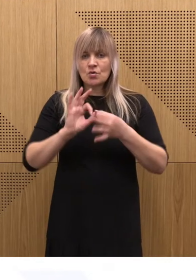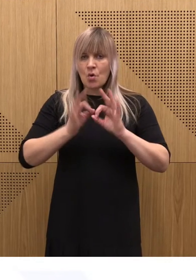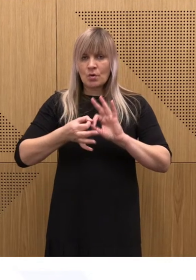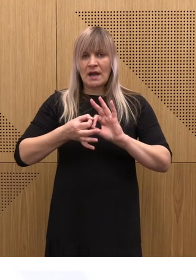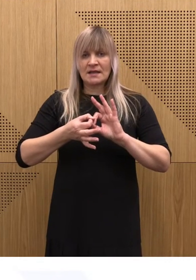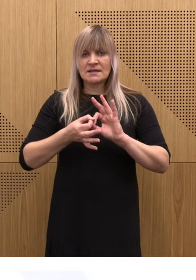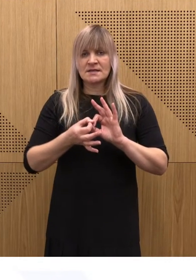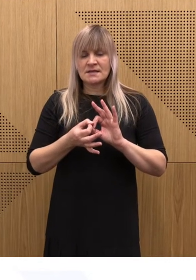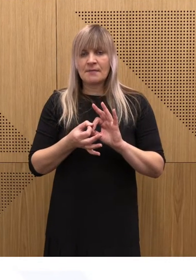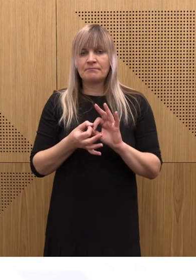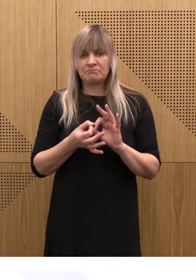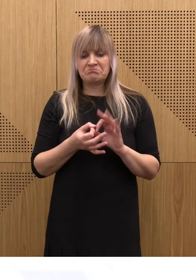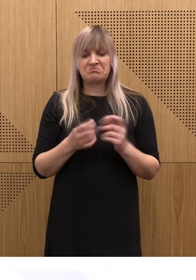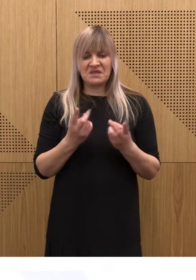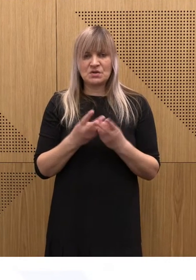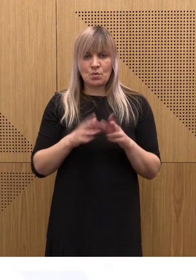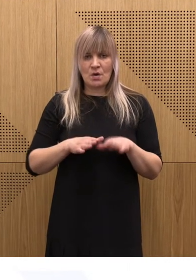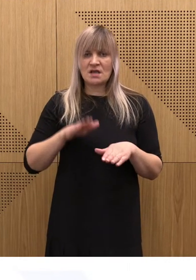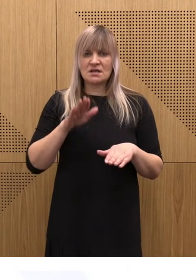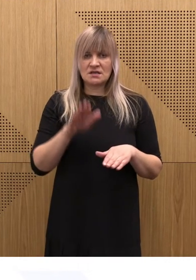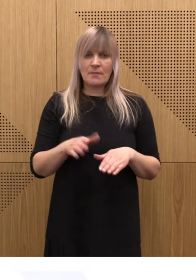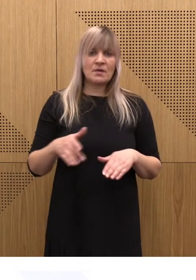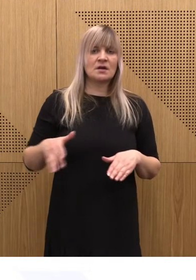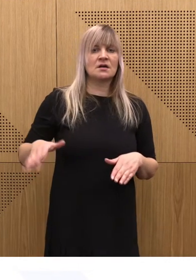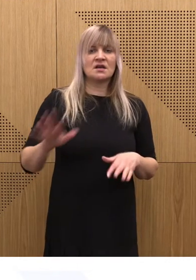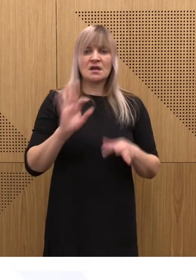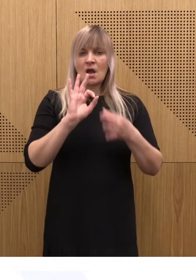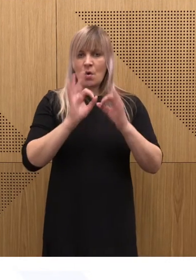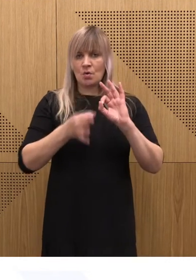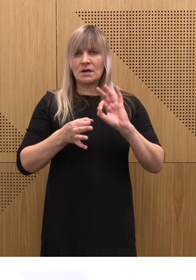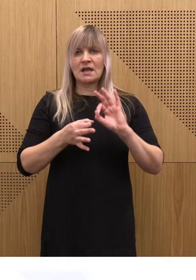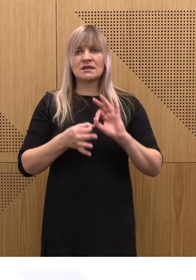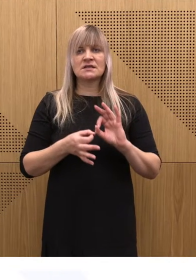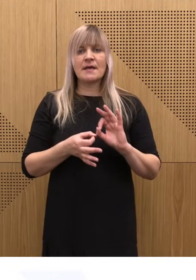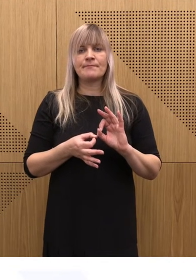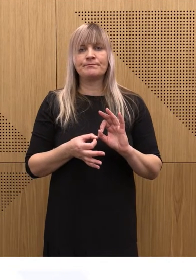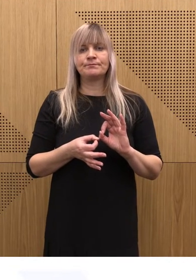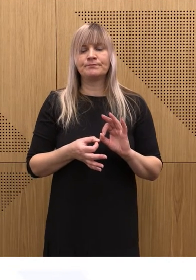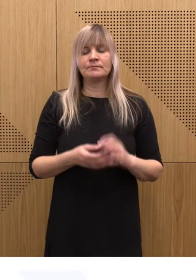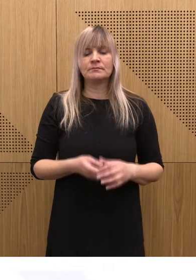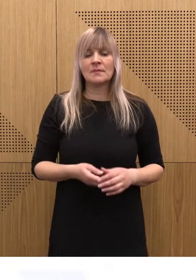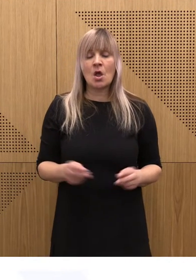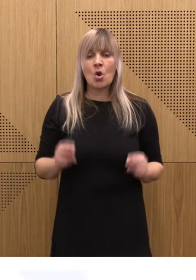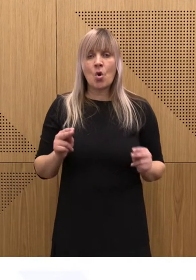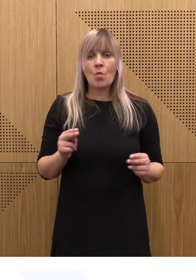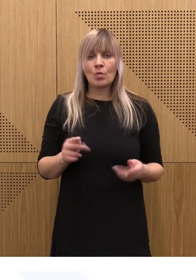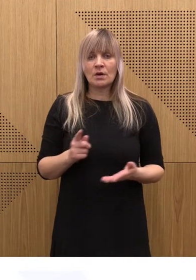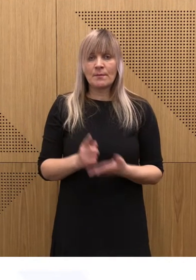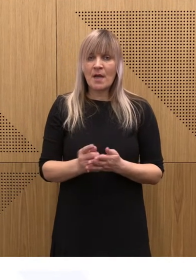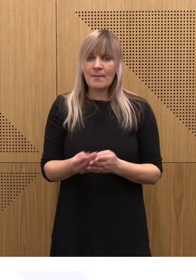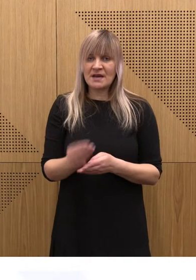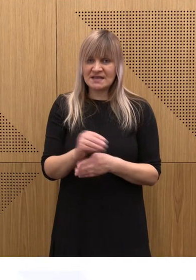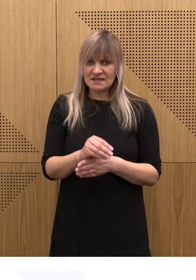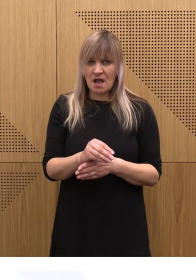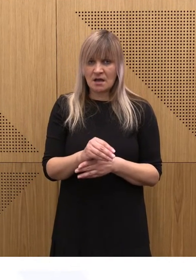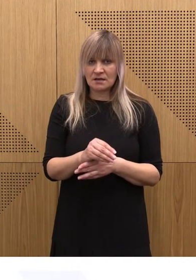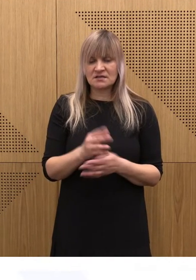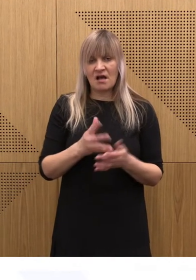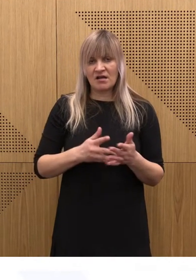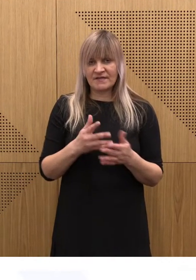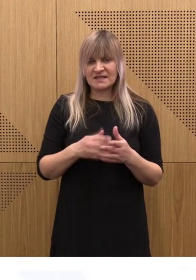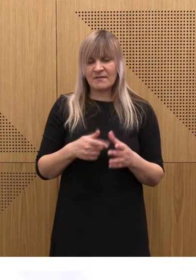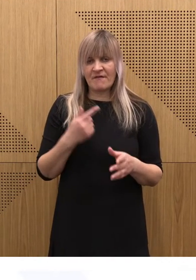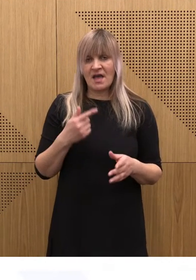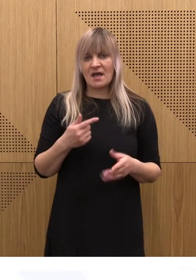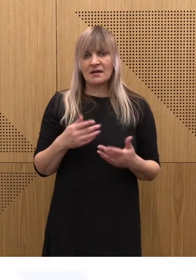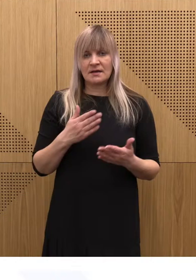arvan, et see samm on hetkel kõige konkreetsem. Loomulikult me peame lisaks sellele arvestama, et